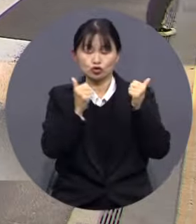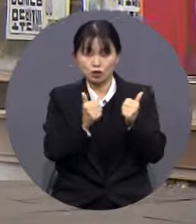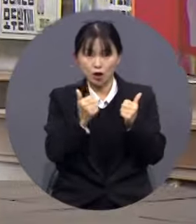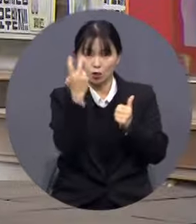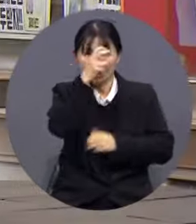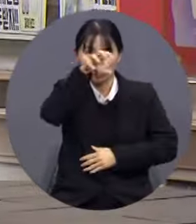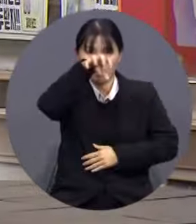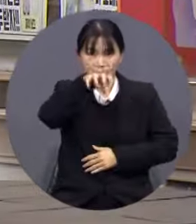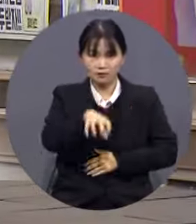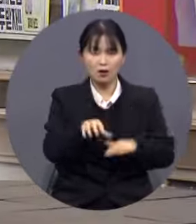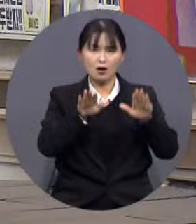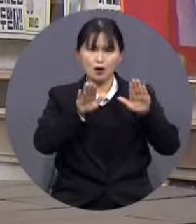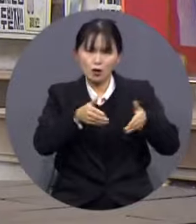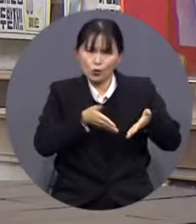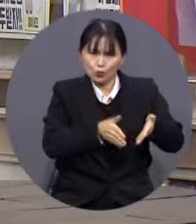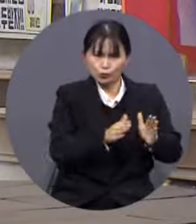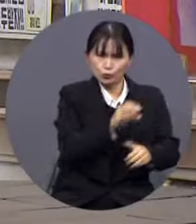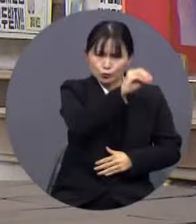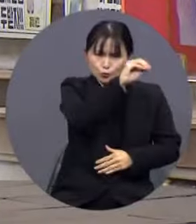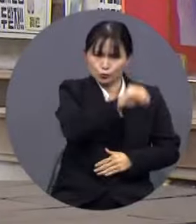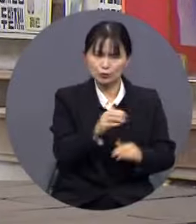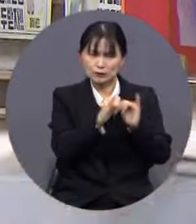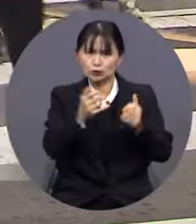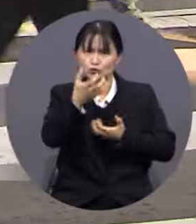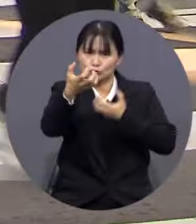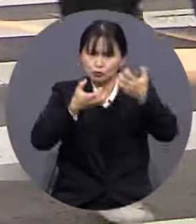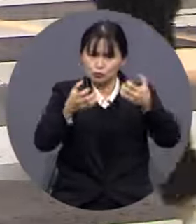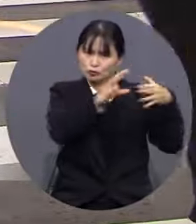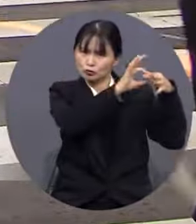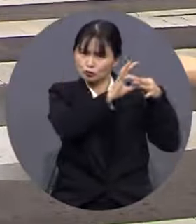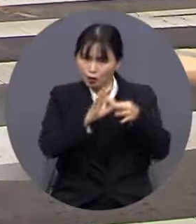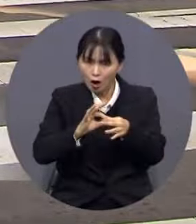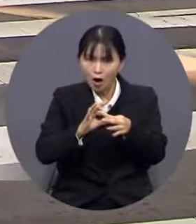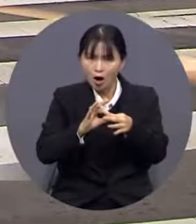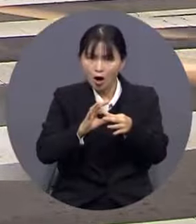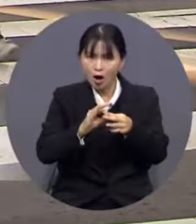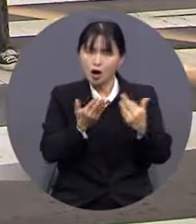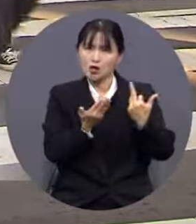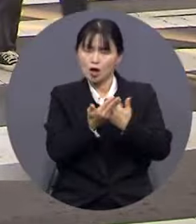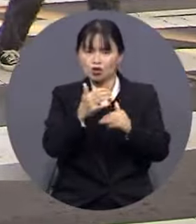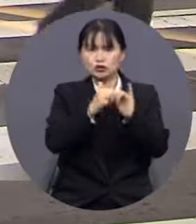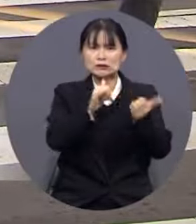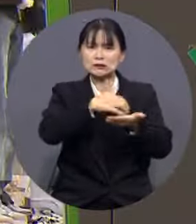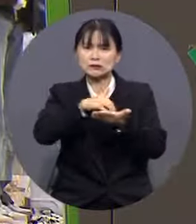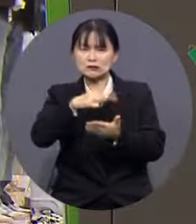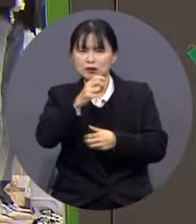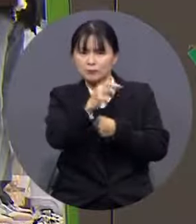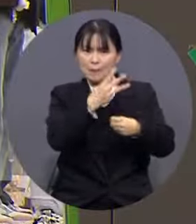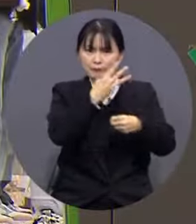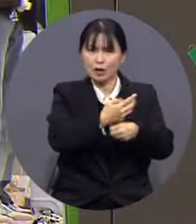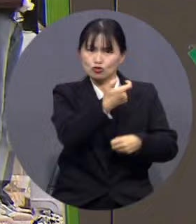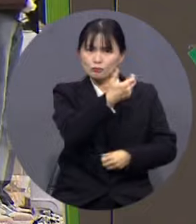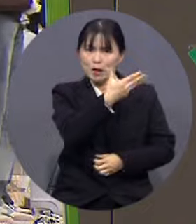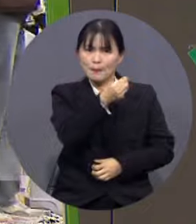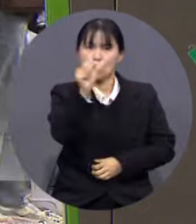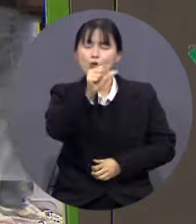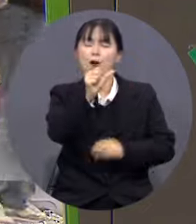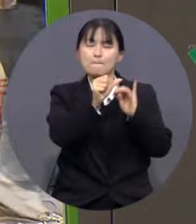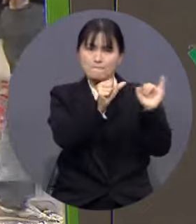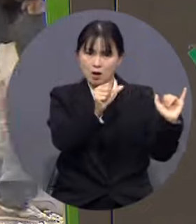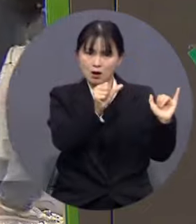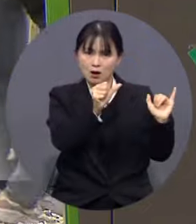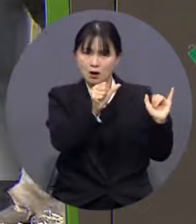입법조사처는 현재 출생률과 인구 이동률이 지속될 경우 제주 인구는 2023년 68만 5천